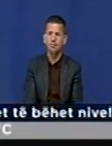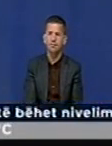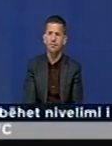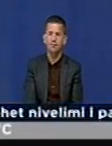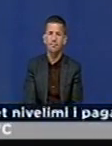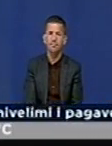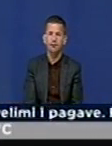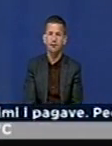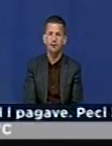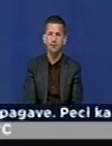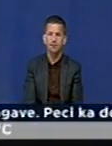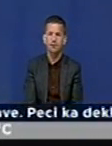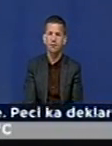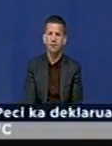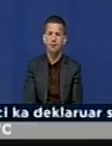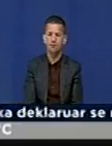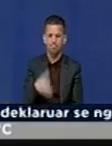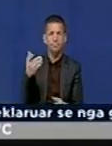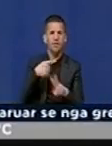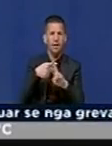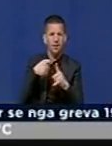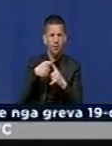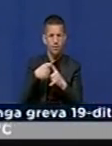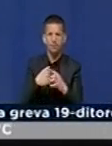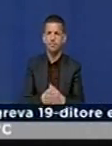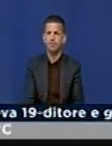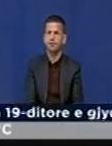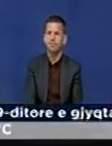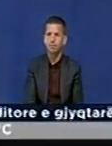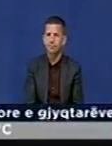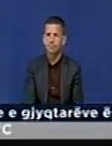Urdhroni zotri Kuqi.